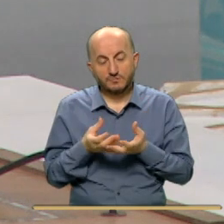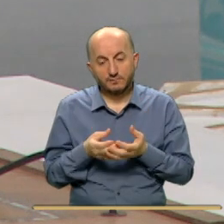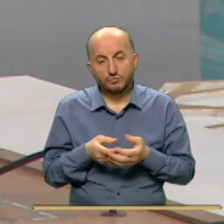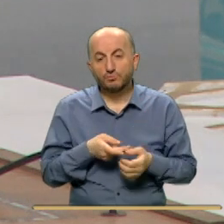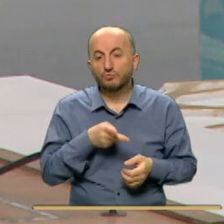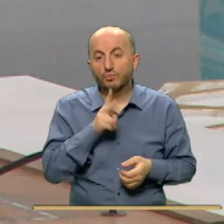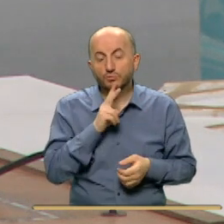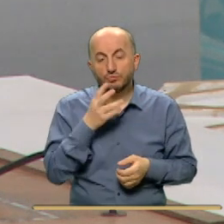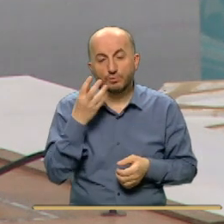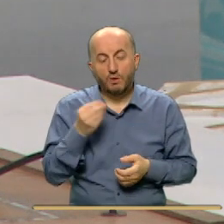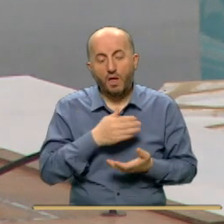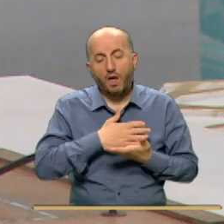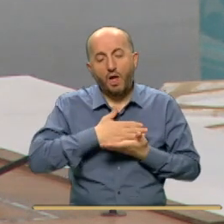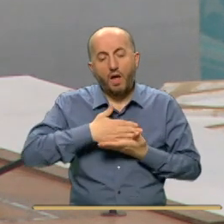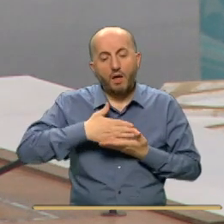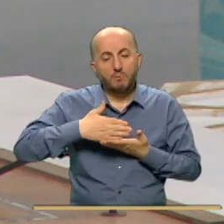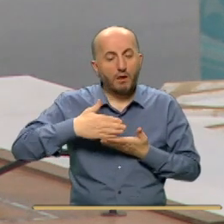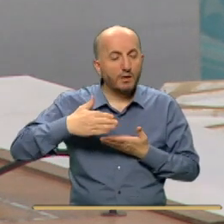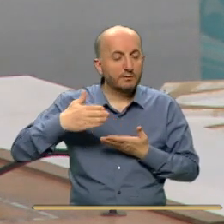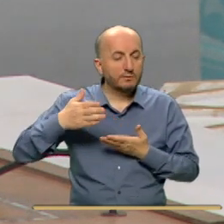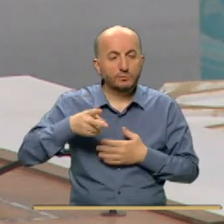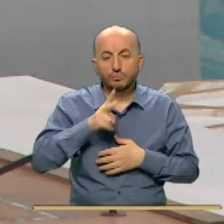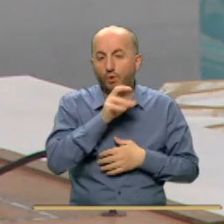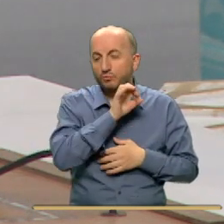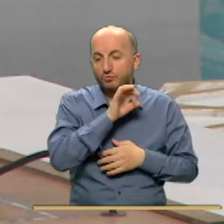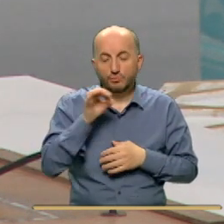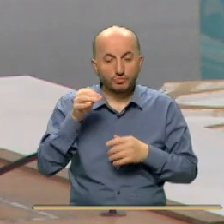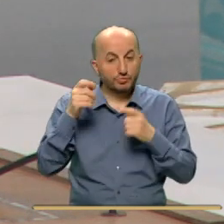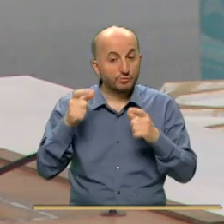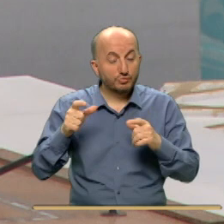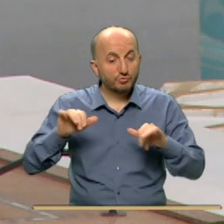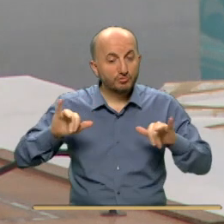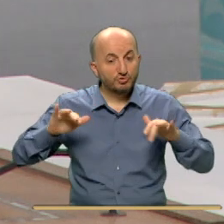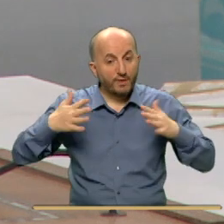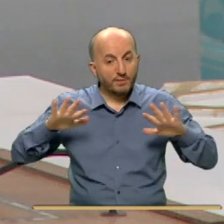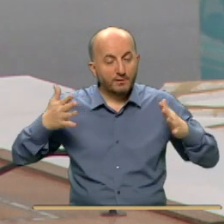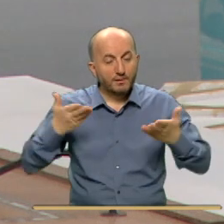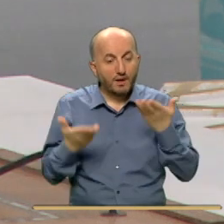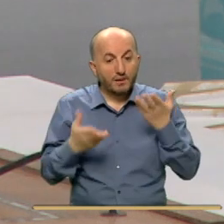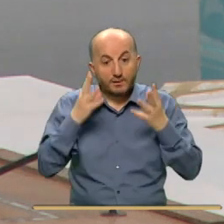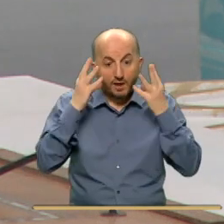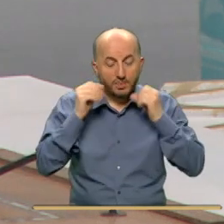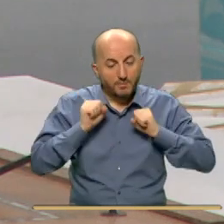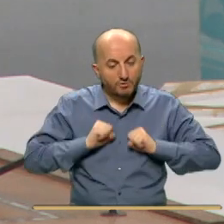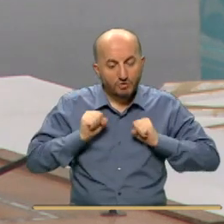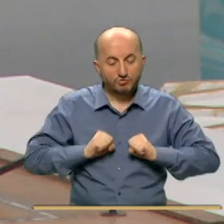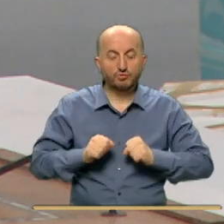sonunda olan ebedi ve sonsuzluk yurdu, cenneti, ahireti anlamaya çalışacak.